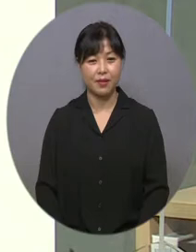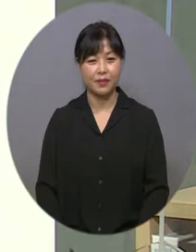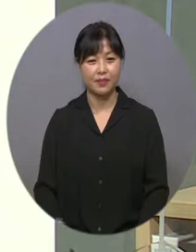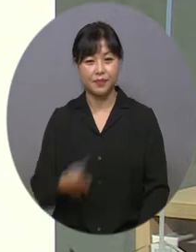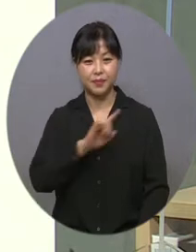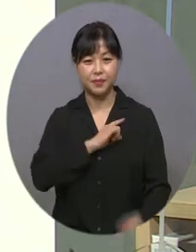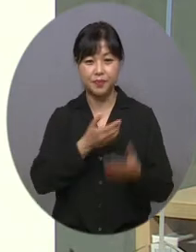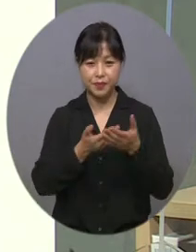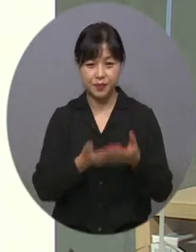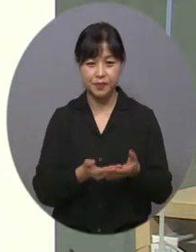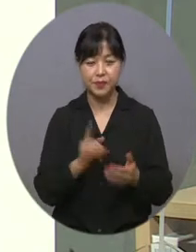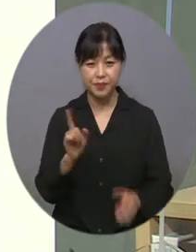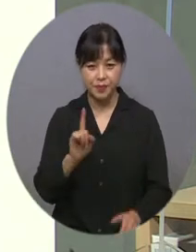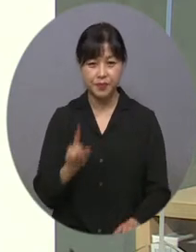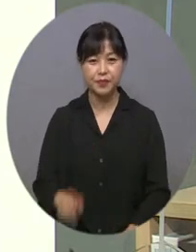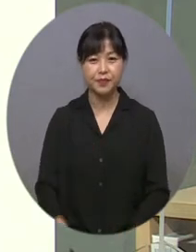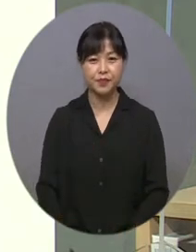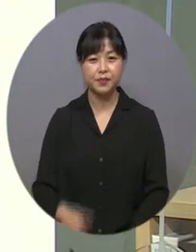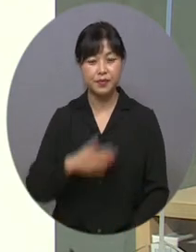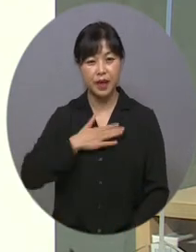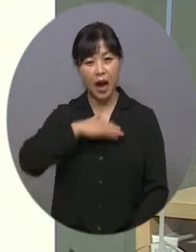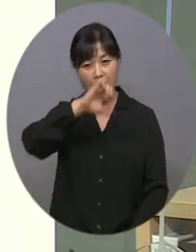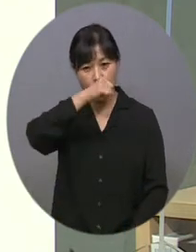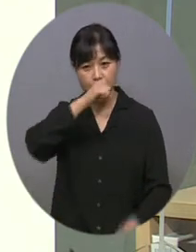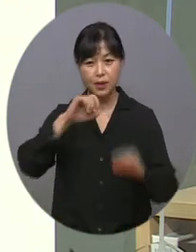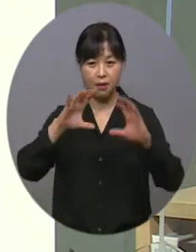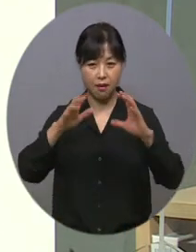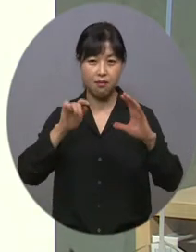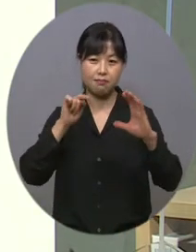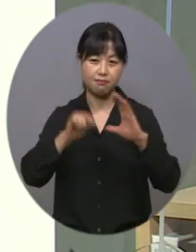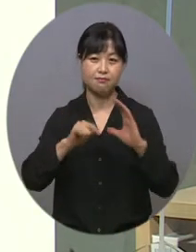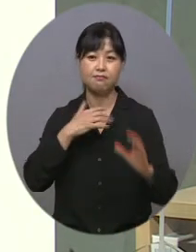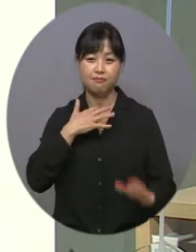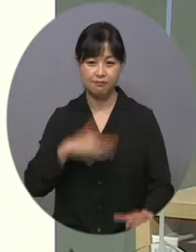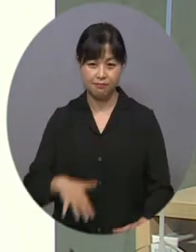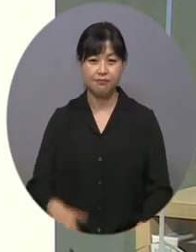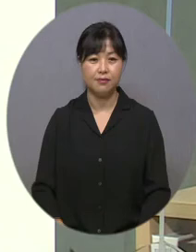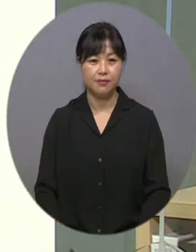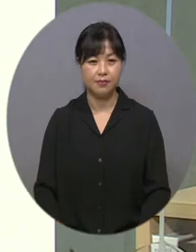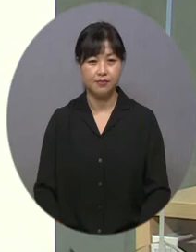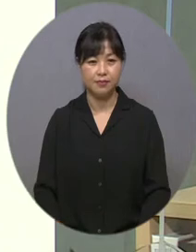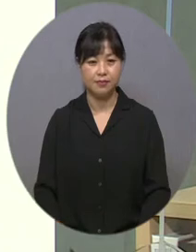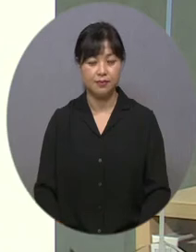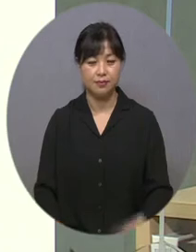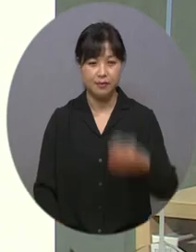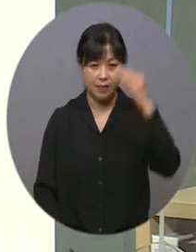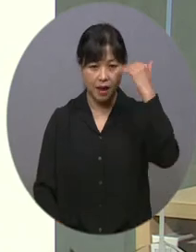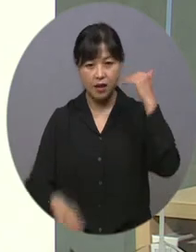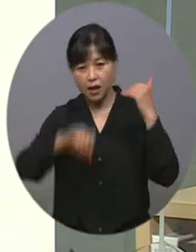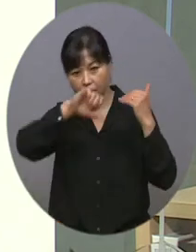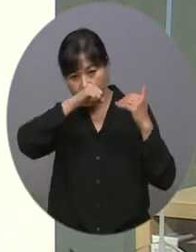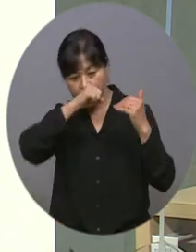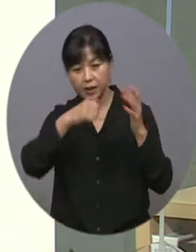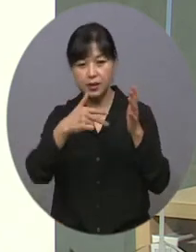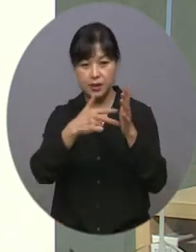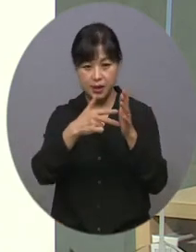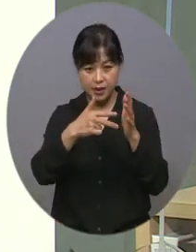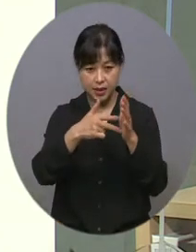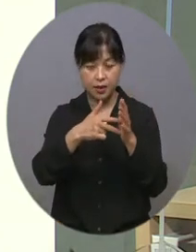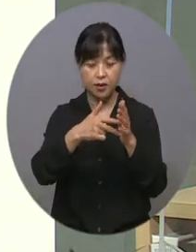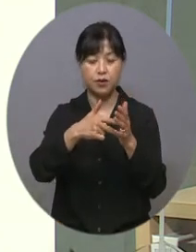거는 저도 이 아프리카를 안 가봤어요. 네. 그런데 한 아프리카